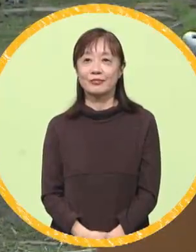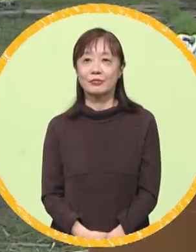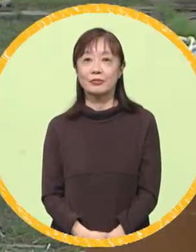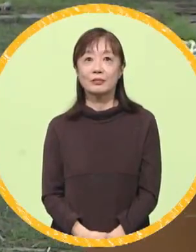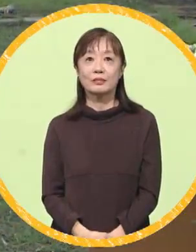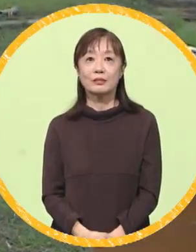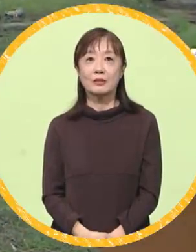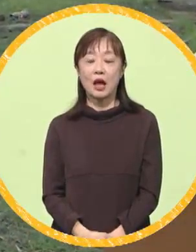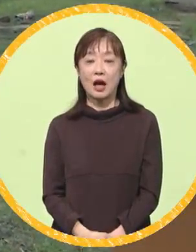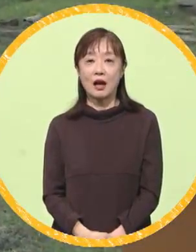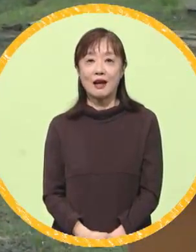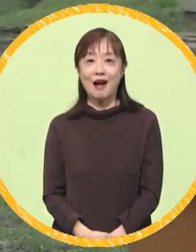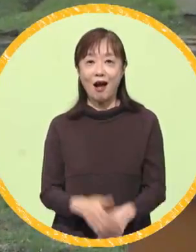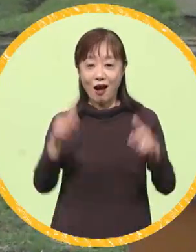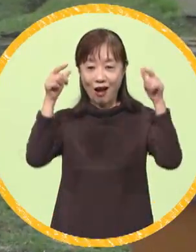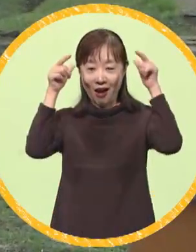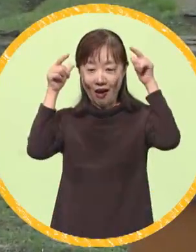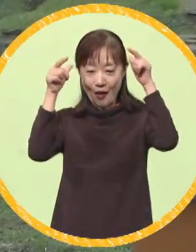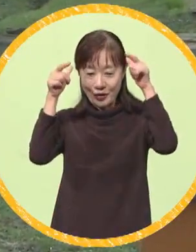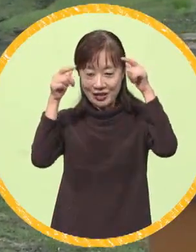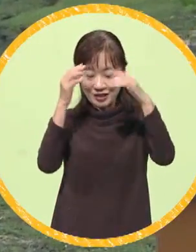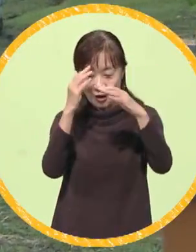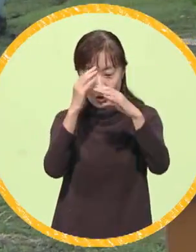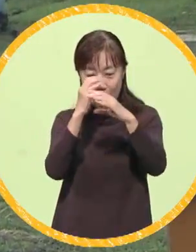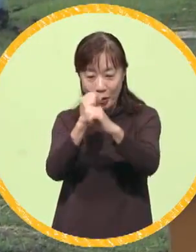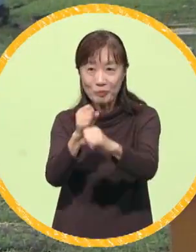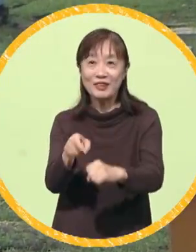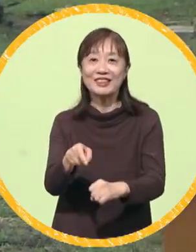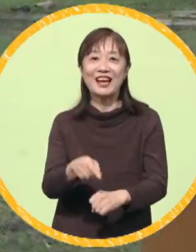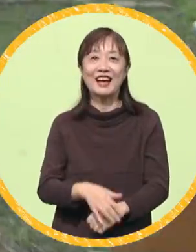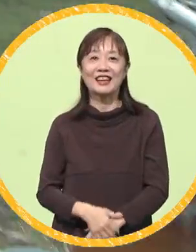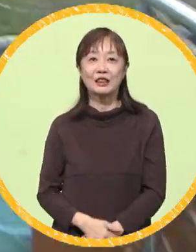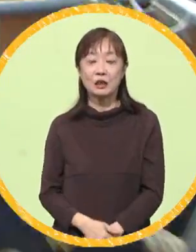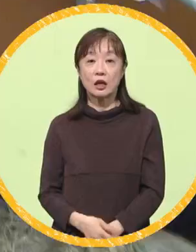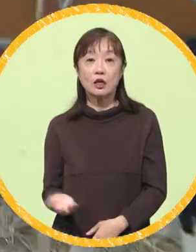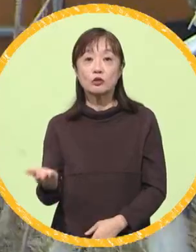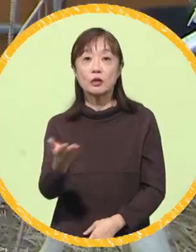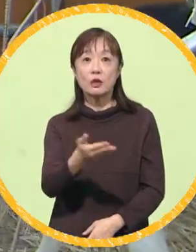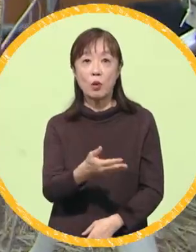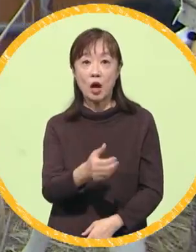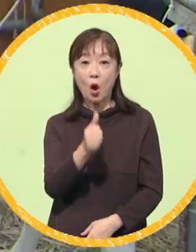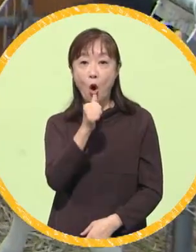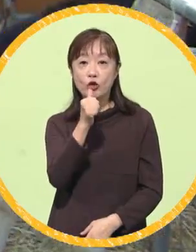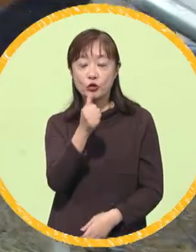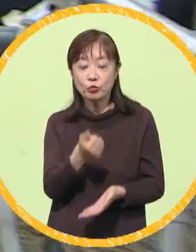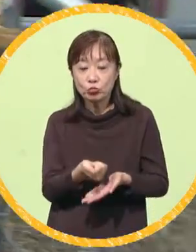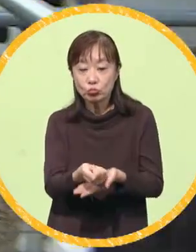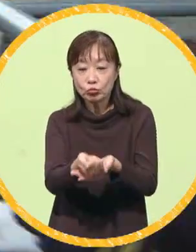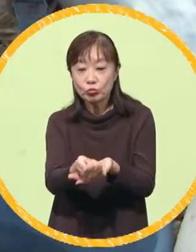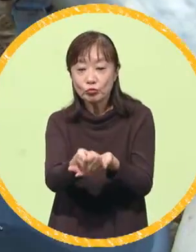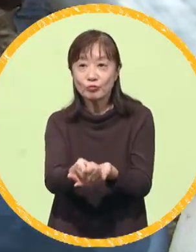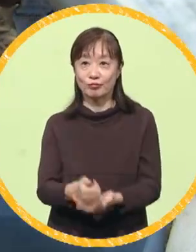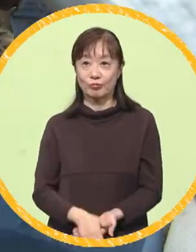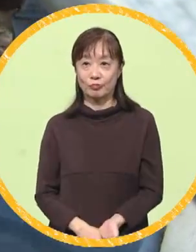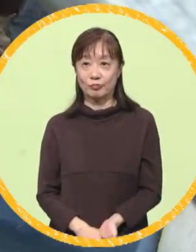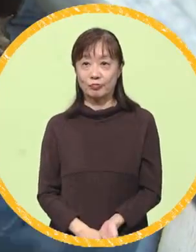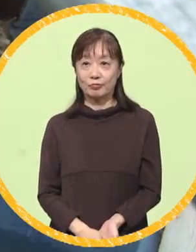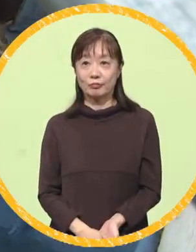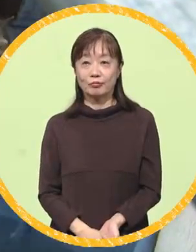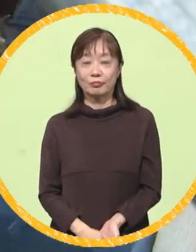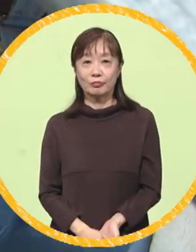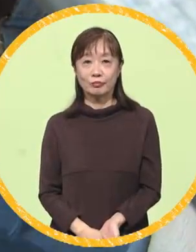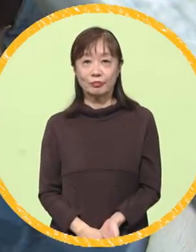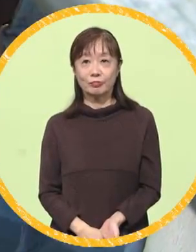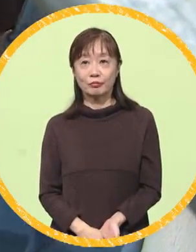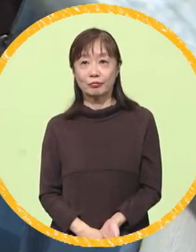いや、もうすっかり私も牛にハマっちゃいまして、続いては哺乳という作業をやらせていただきました。 大きな哺乳です。